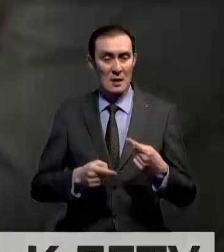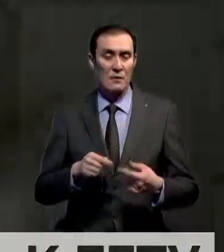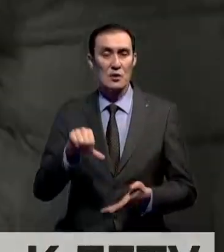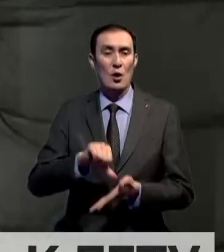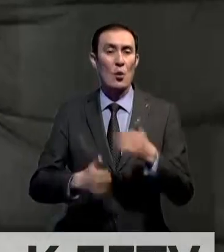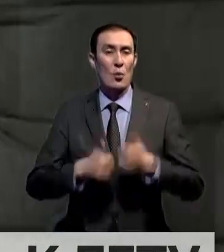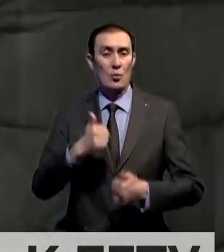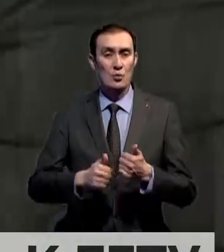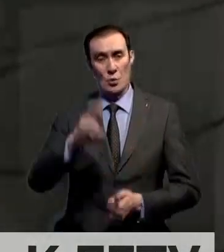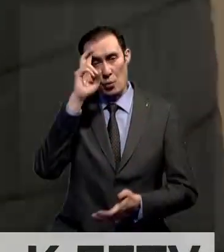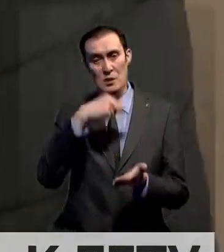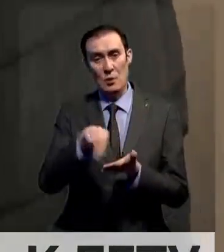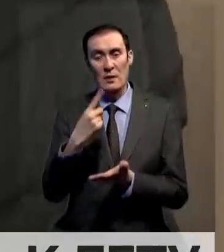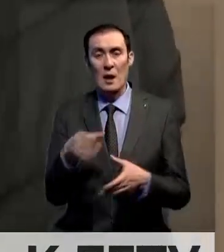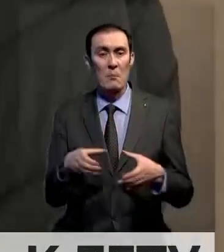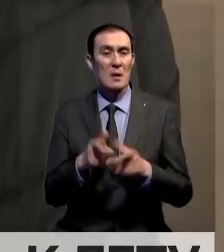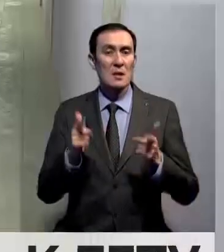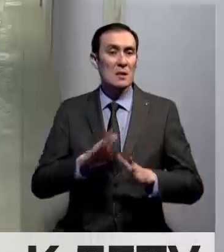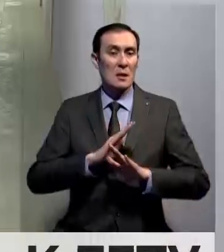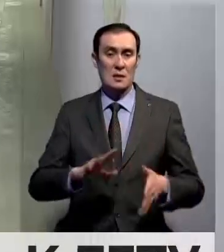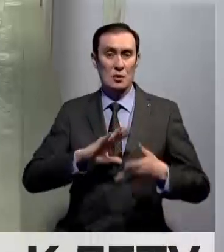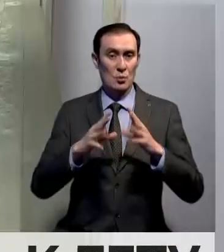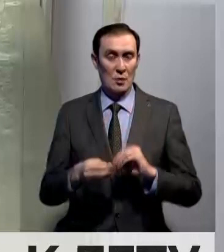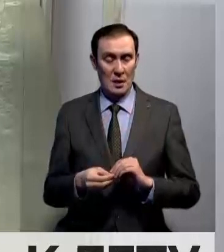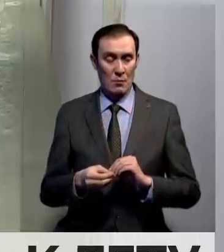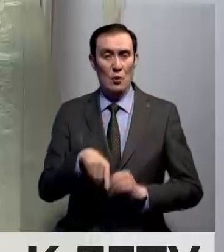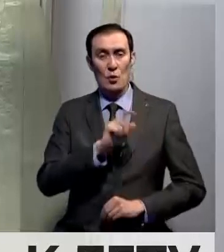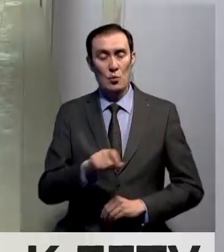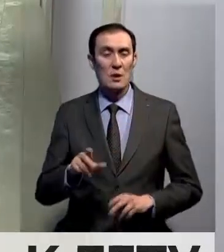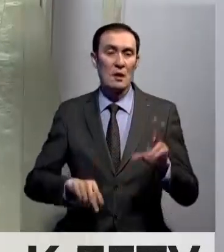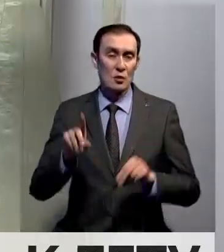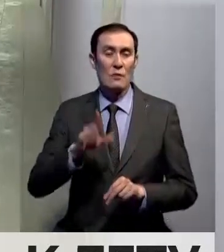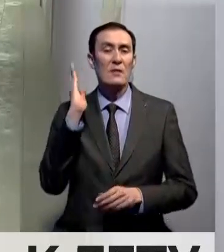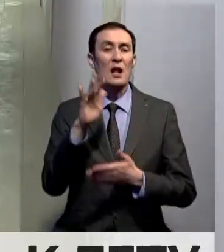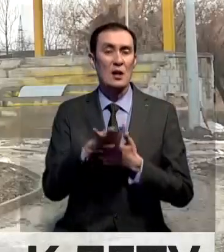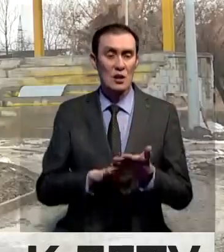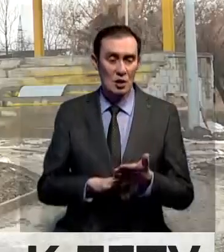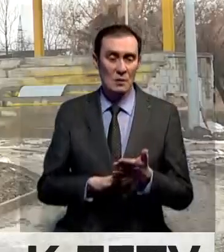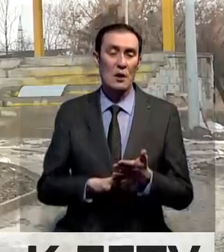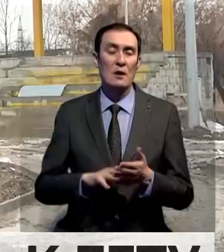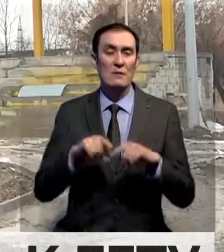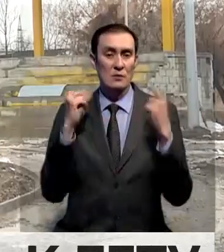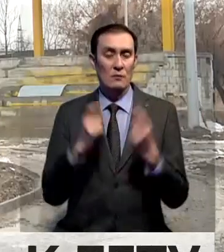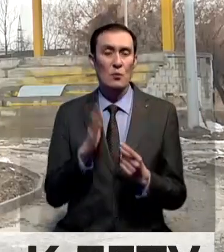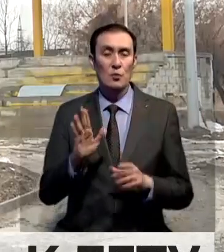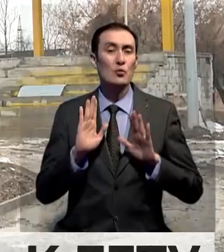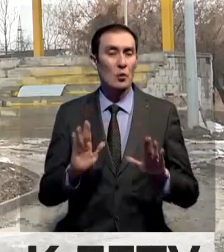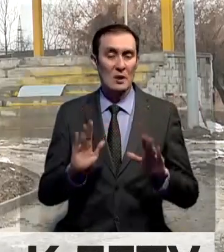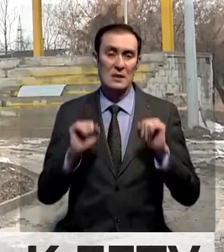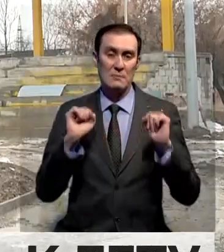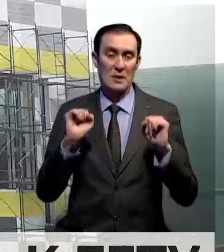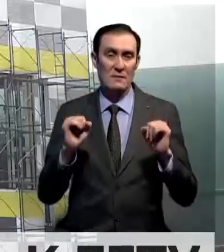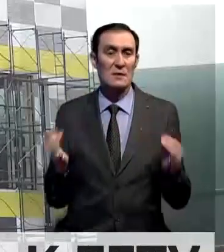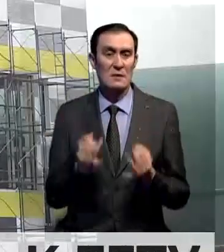конкурса госзакупок. Одна из компаний не согласилась с результатом. Горожане надеются, что в дальнейшем вокруг стадиона будут накаляться только